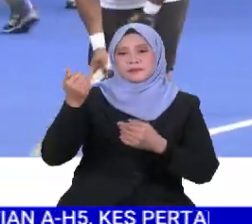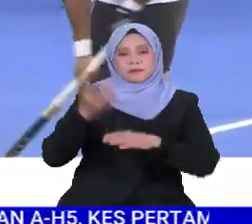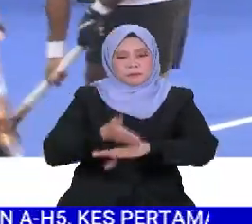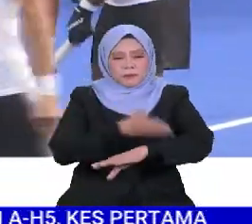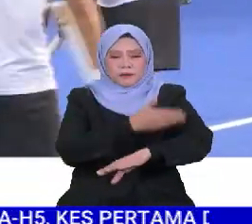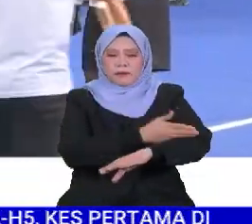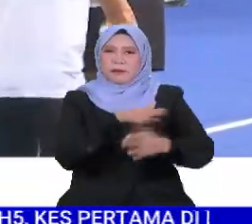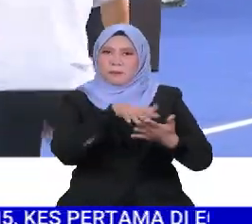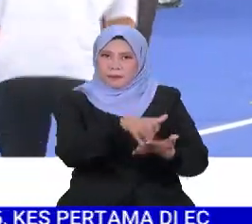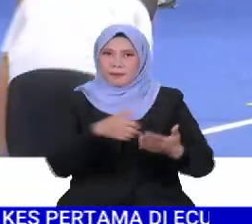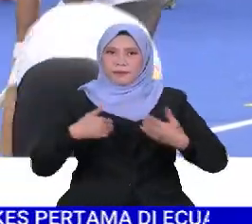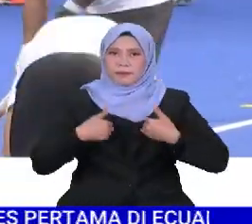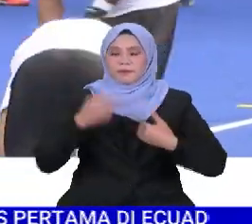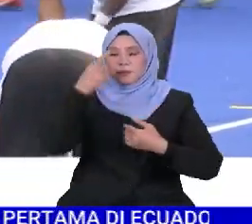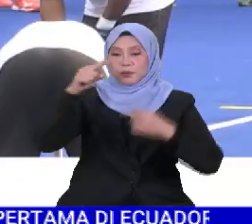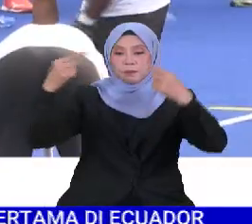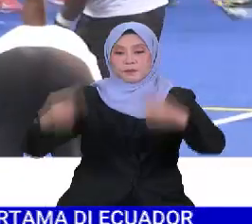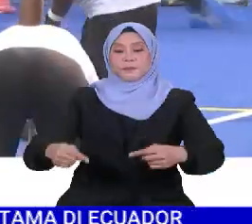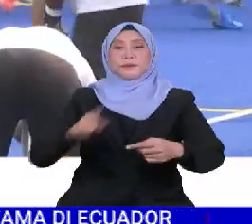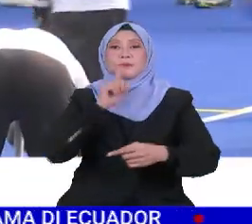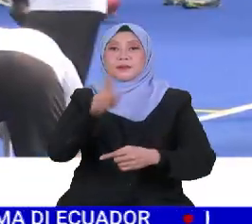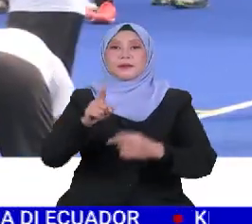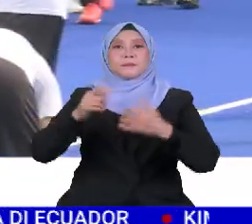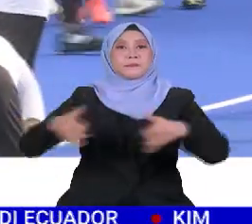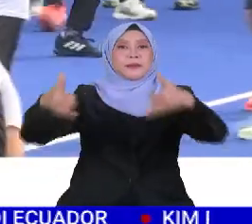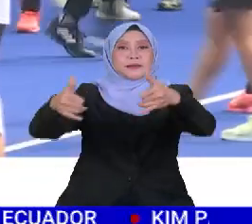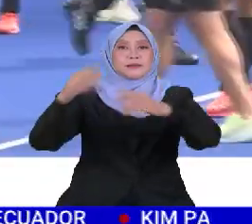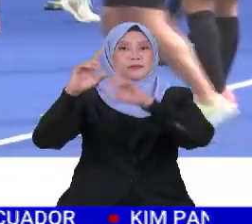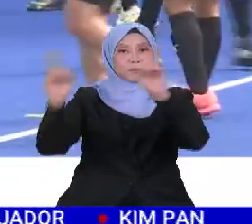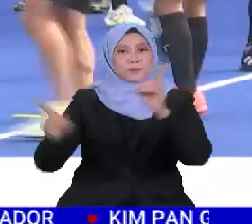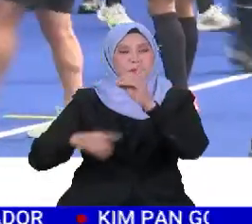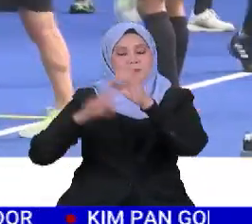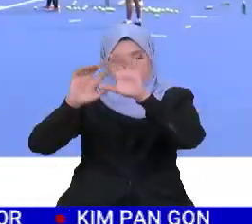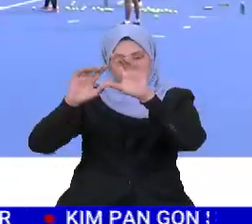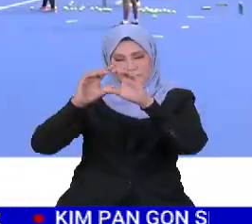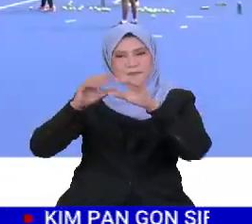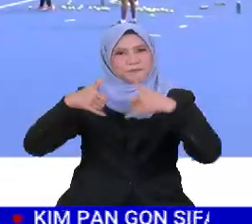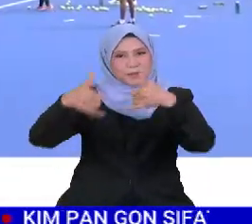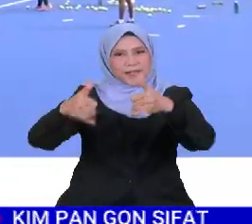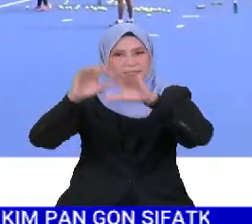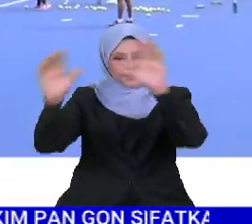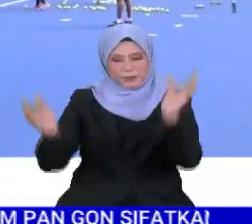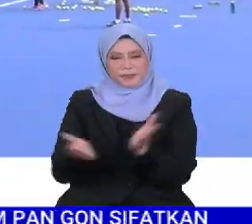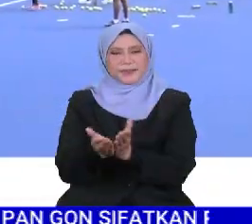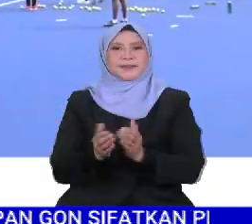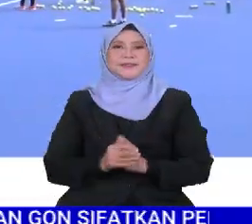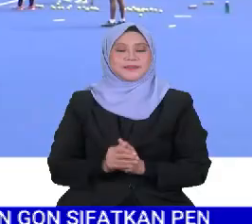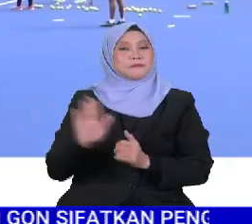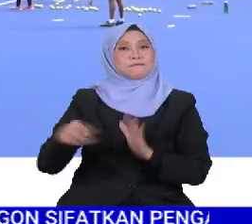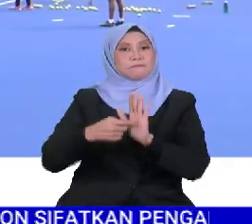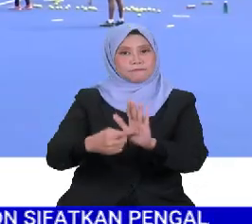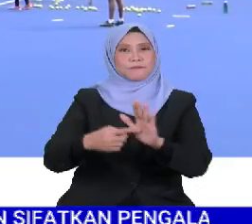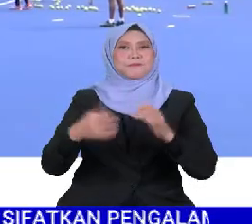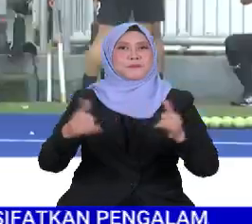memperbaiki kelemahan yang ada menjelang aksi sebenar Piala Dunia. Pemain pertahanan itu berharap rakan sepasukan yang lain dapat menampilkan